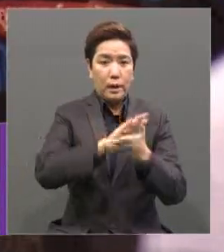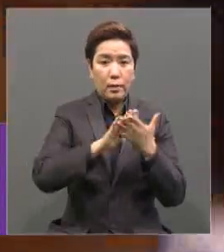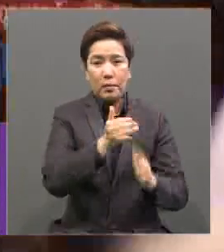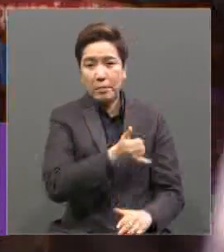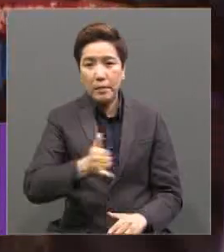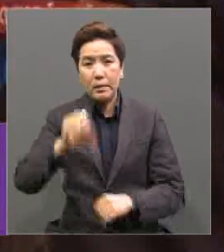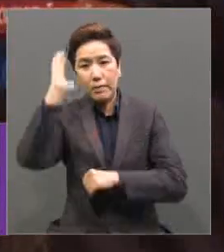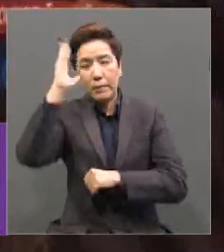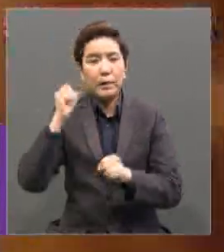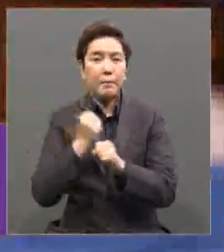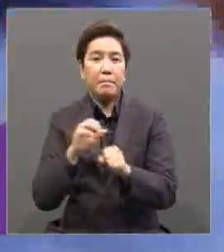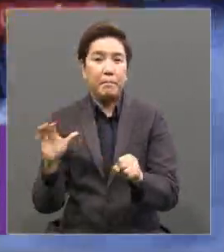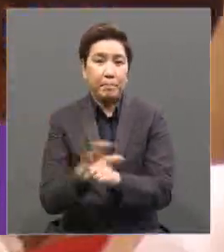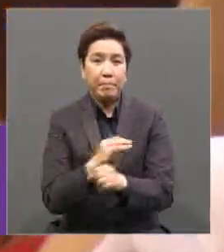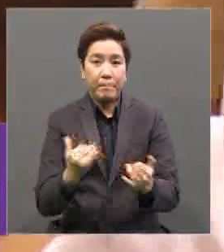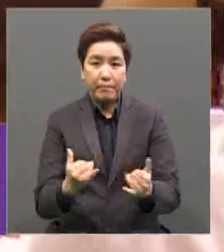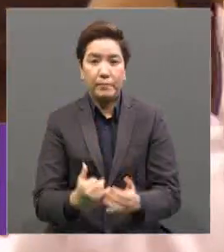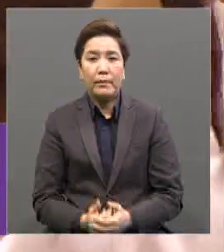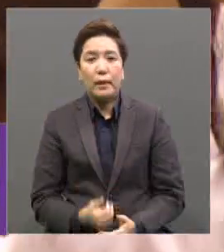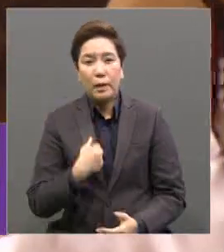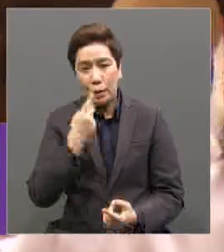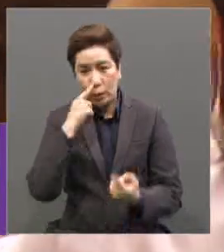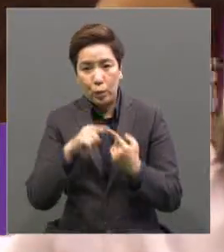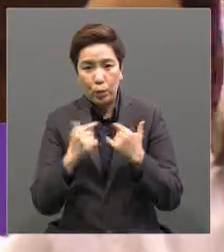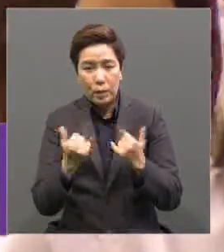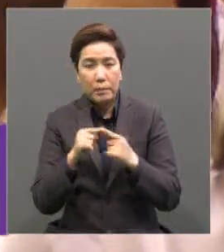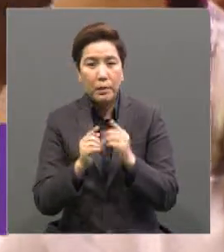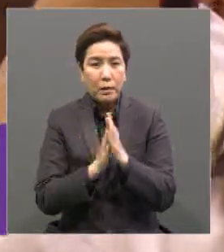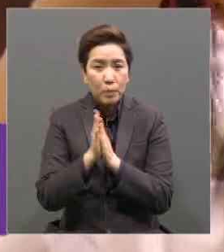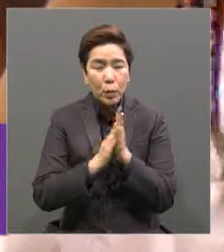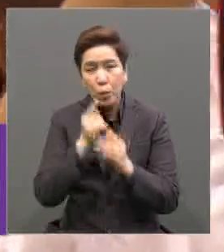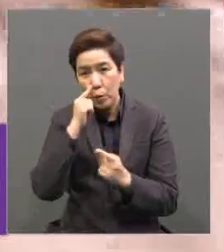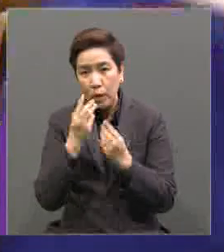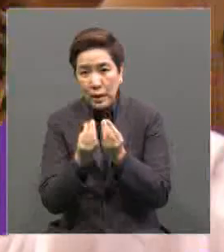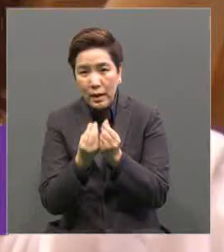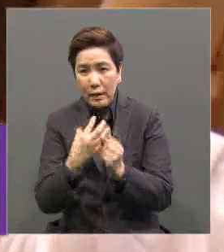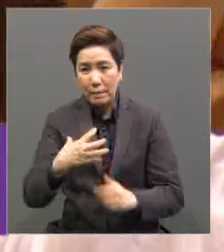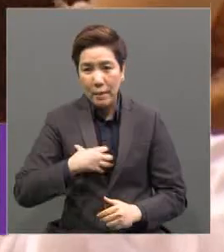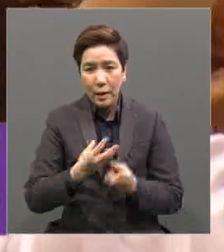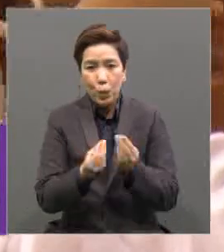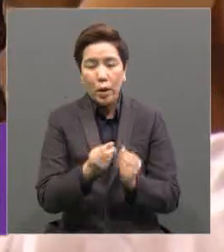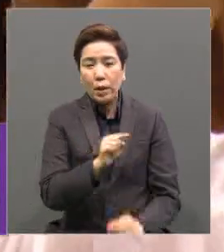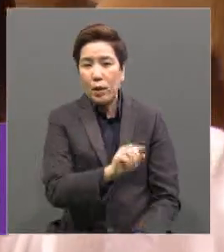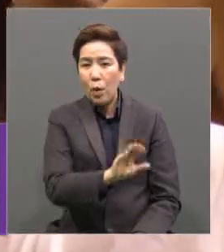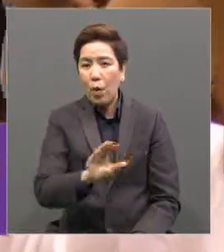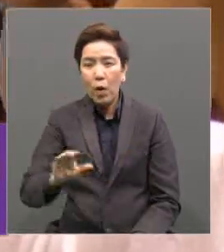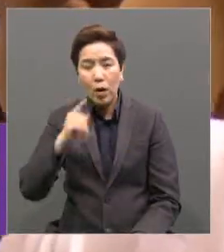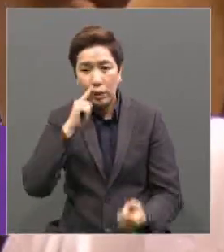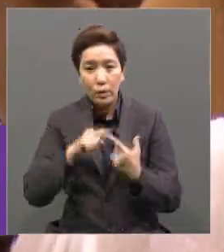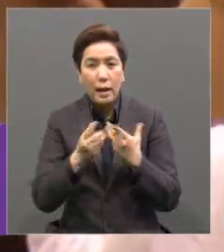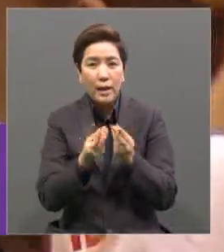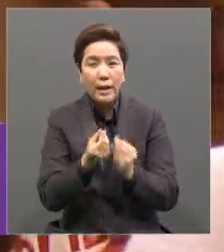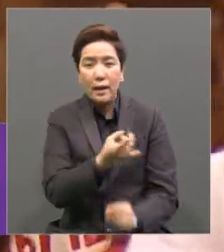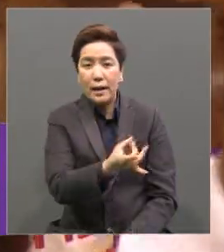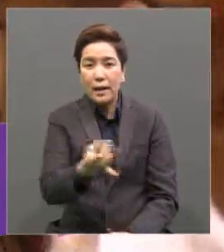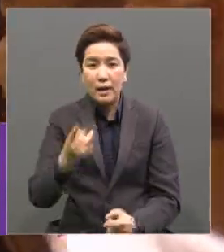าเสียงอย่างเต็มรูปแบบครับอันนี้อยู่ในช่วงเวลาของการลุ้นนะครับลุ้นว่าใครแต่ละคนพรรคไหนจะได้เล